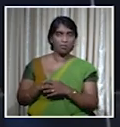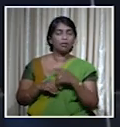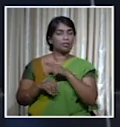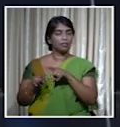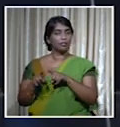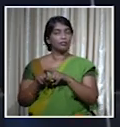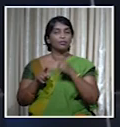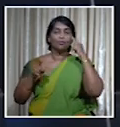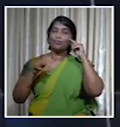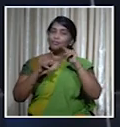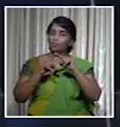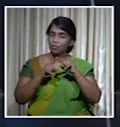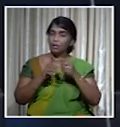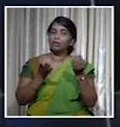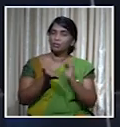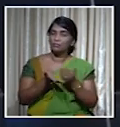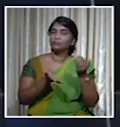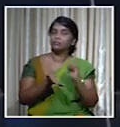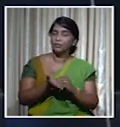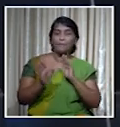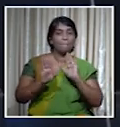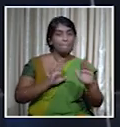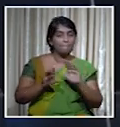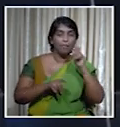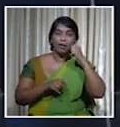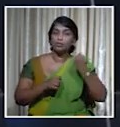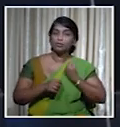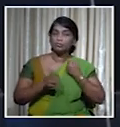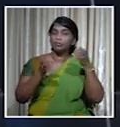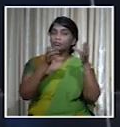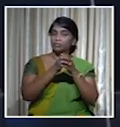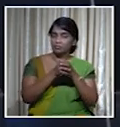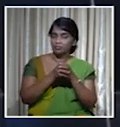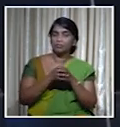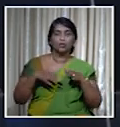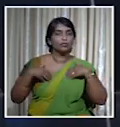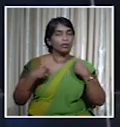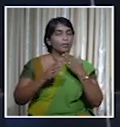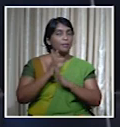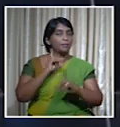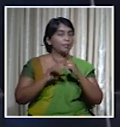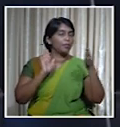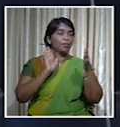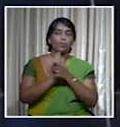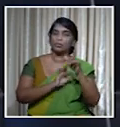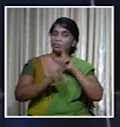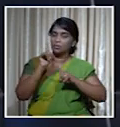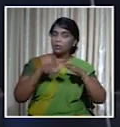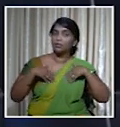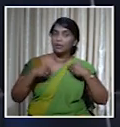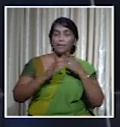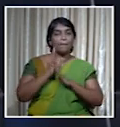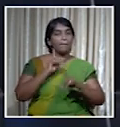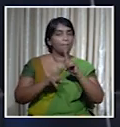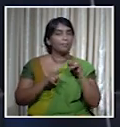තියෙනවා. ඉතින් මේ පිළිබඳව දිගින් දිගටම මේ පරිපාලන වෛද්‍යවරුන්ගේ පැත්තෙන් සෞඛ්‍ය අමාත්‍යාංශෙත් එක්ක කතා කරාට සෞඛ්‍ය